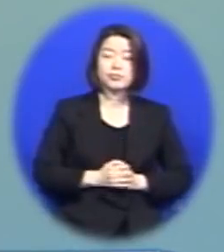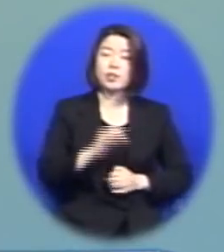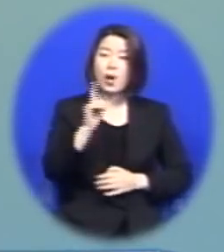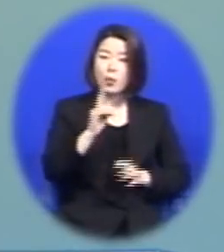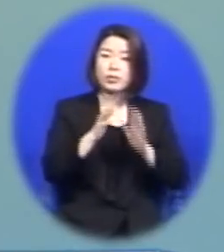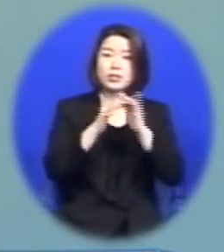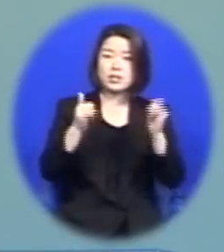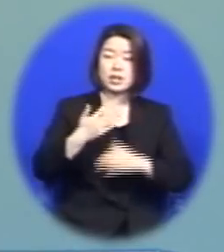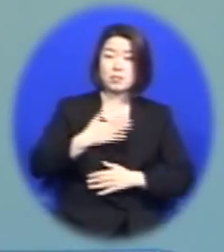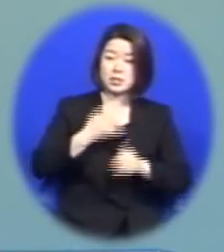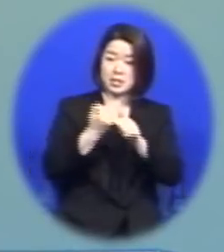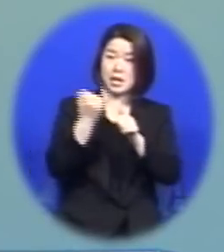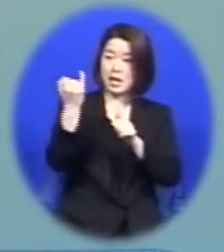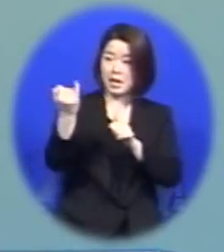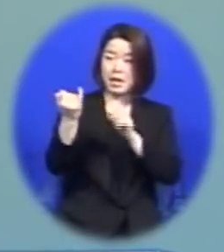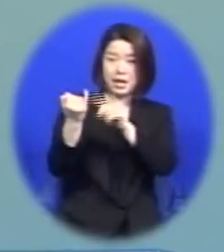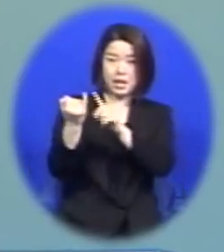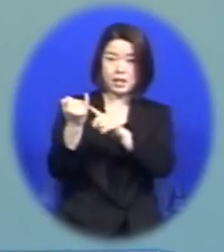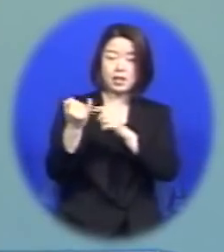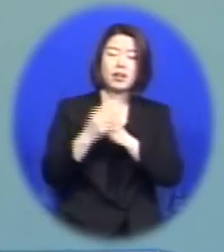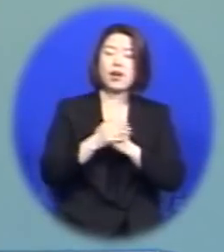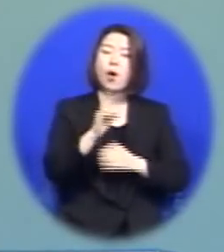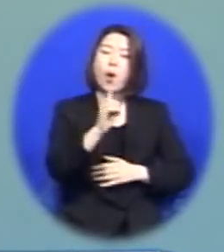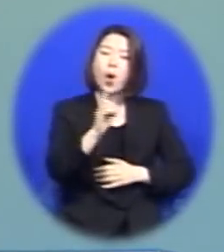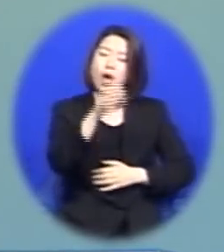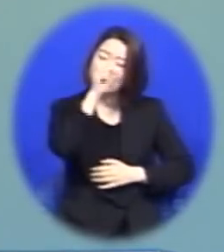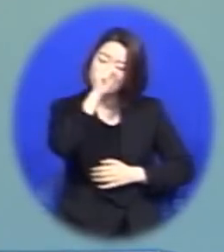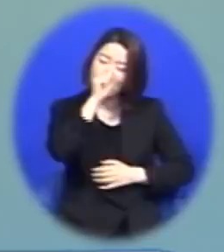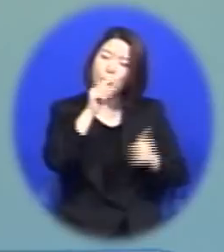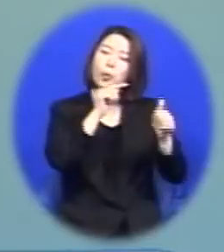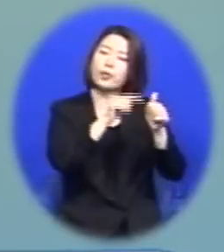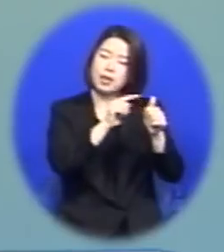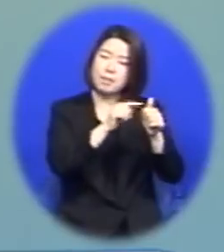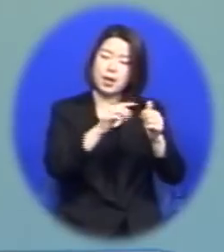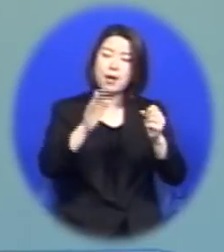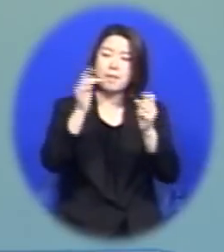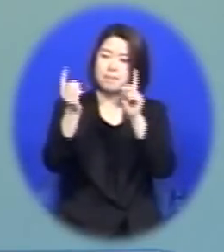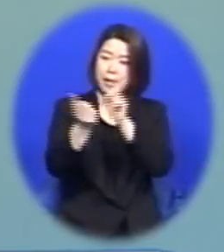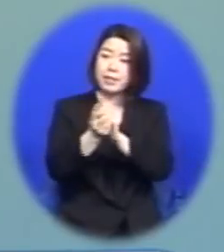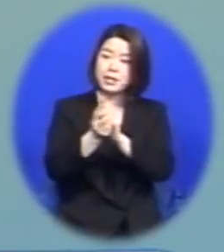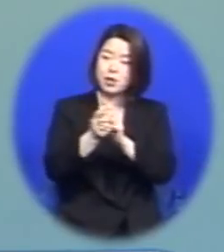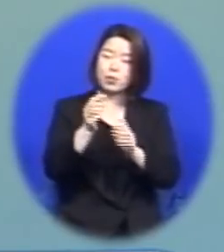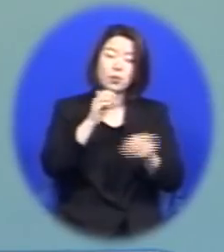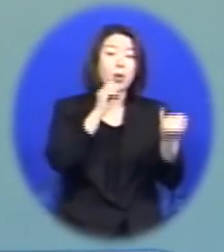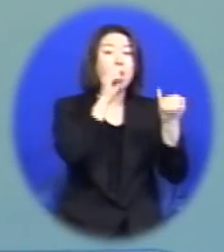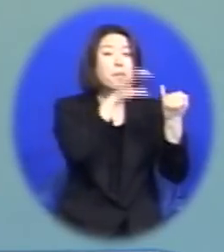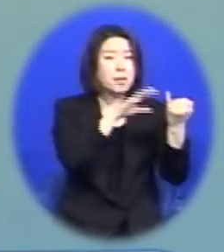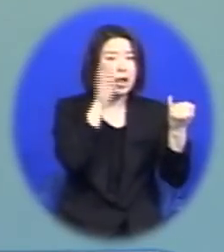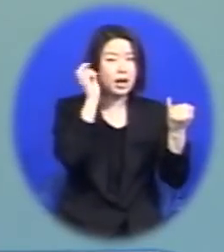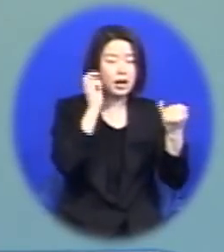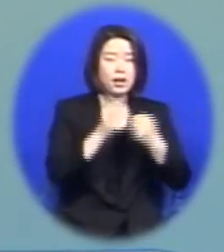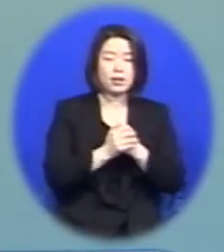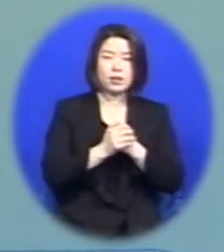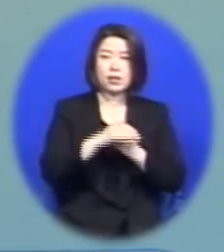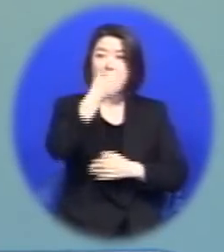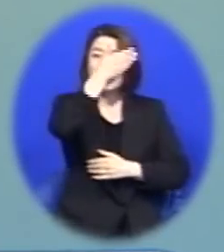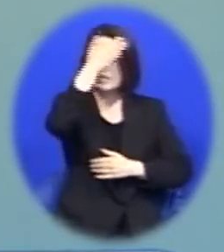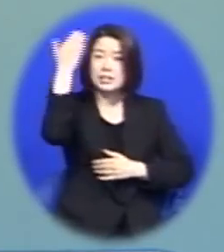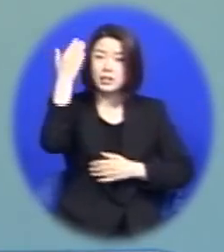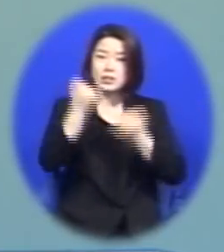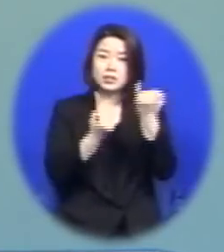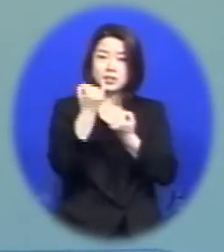어떤 사람은 제 아내에게 어떻게 그렇게 좋은 남편을 만나 냐고 그러는거 가세요 청년들 중에 여자 자매들